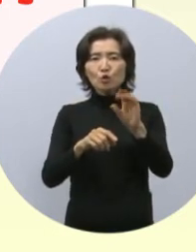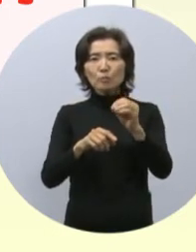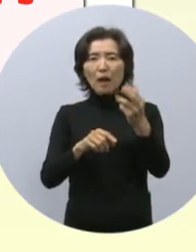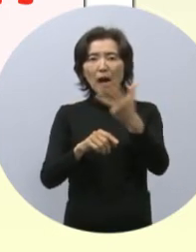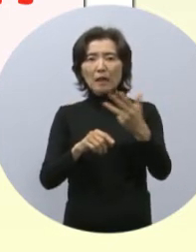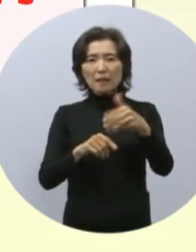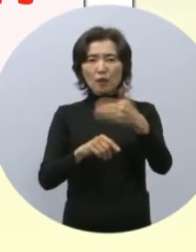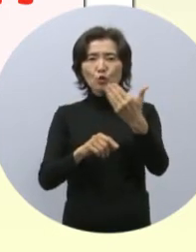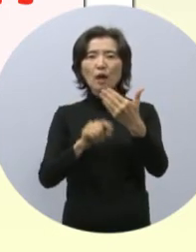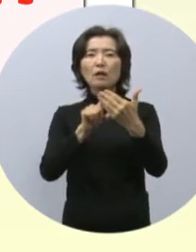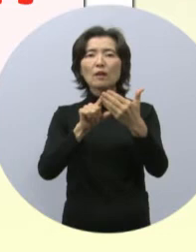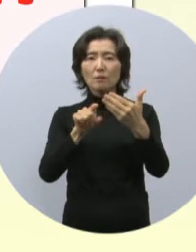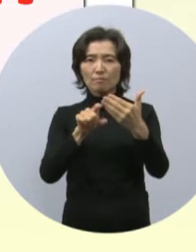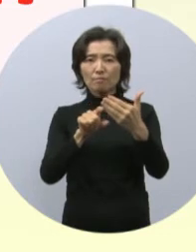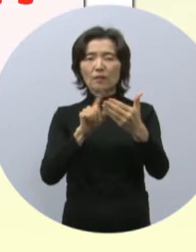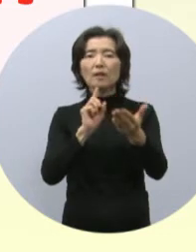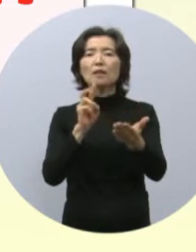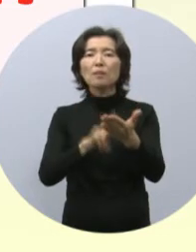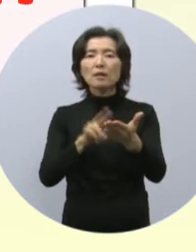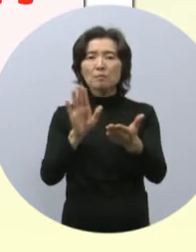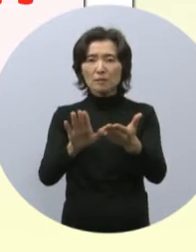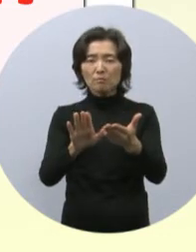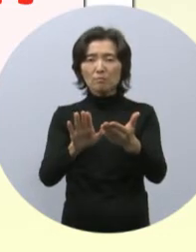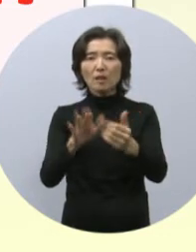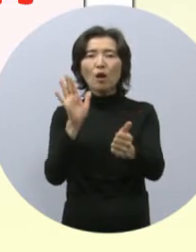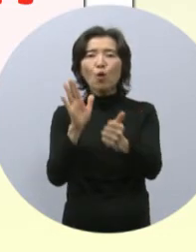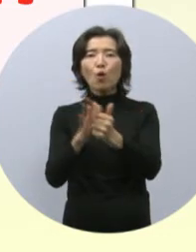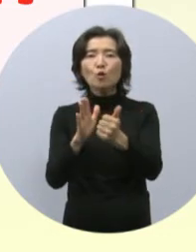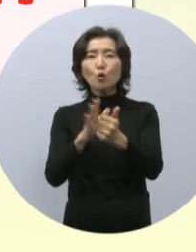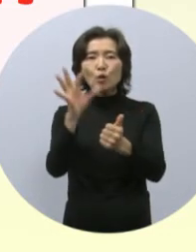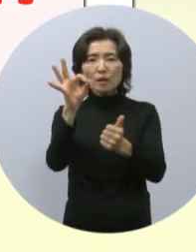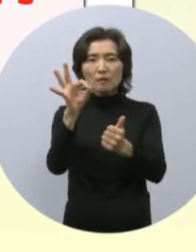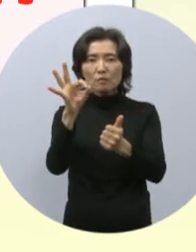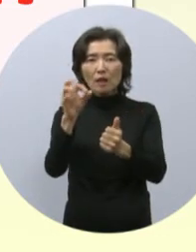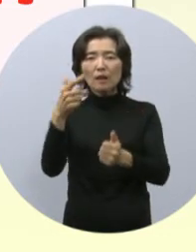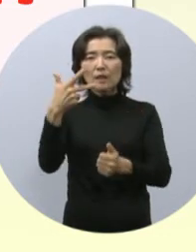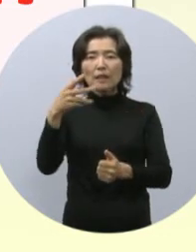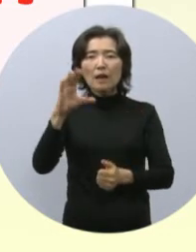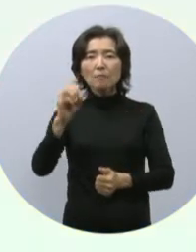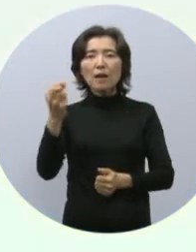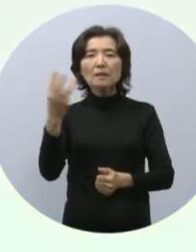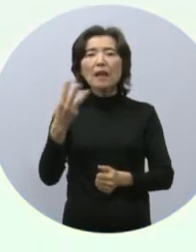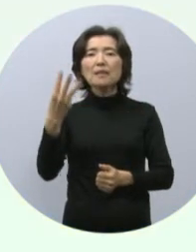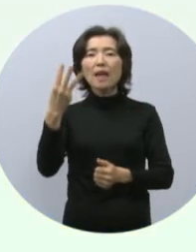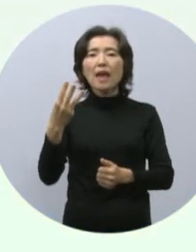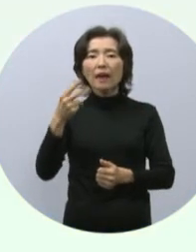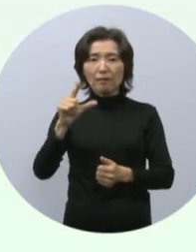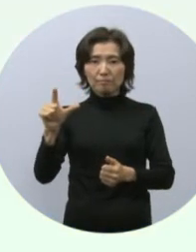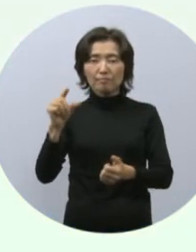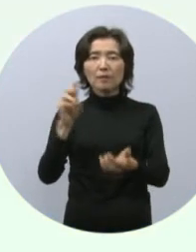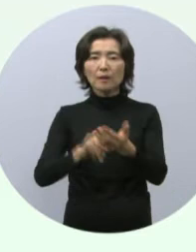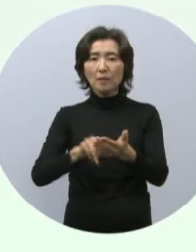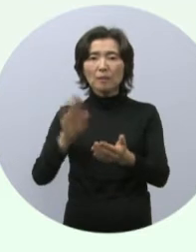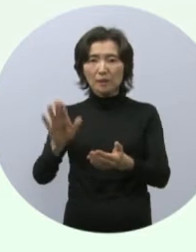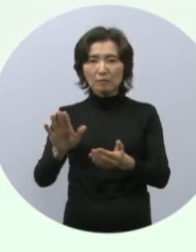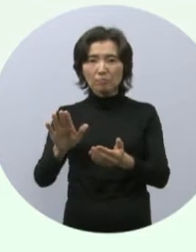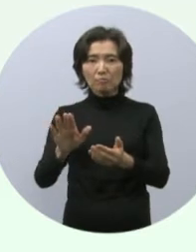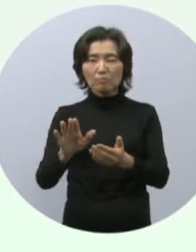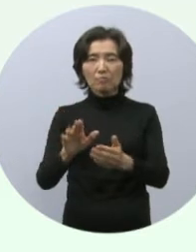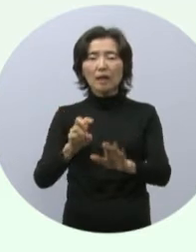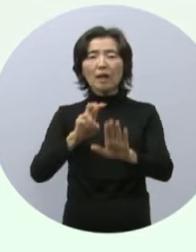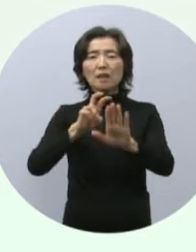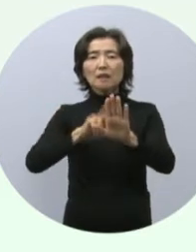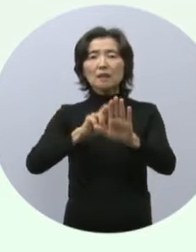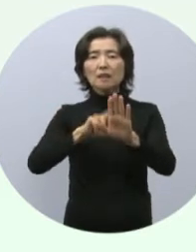になり、耐震診断の補助金額は7万3000円です。 耐震診断の結果、